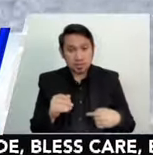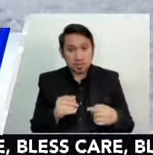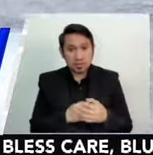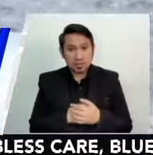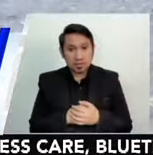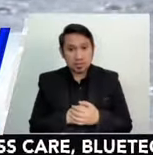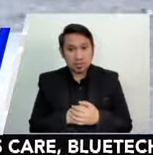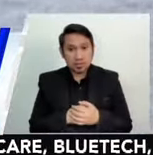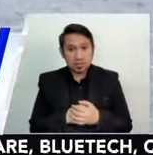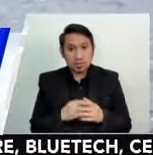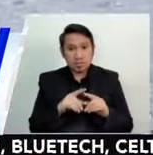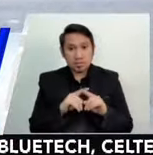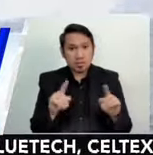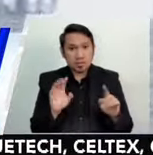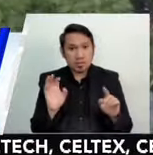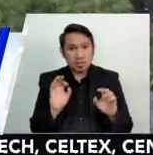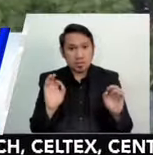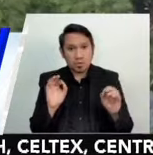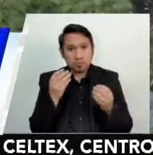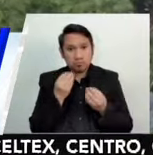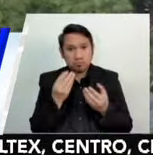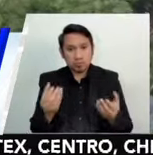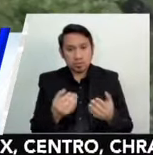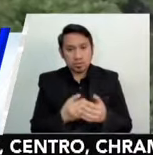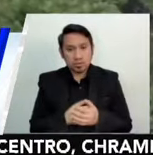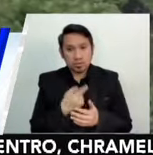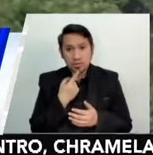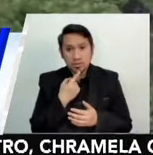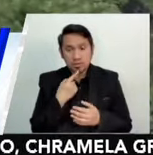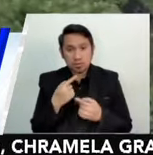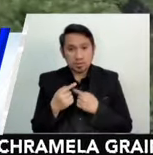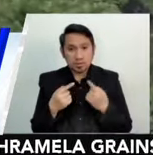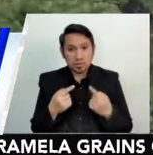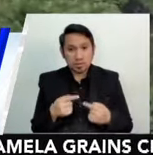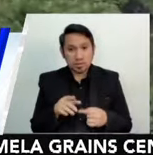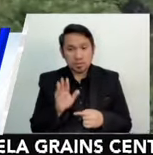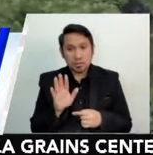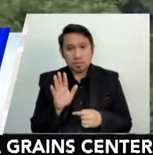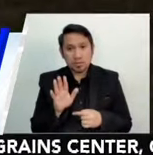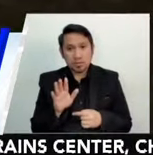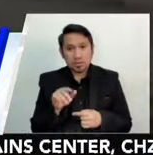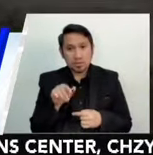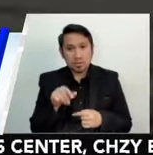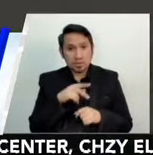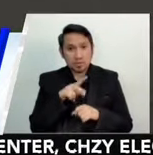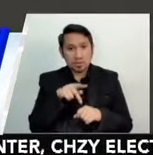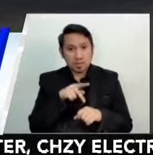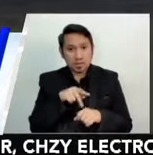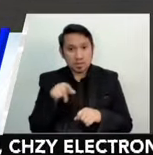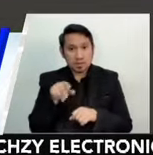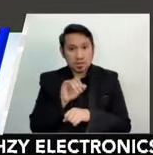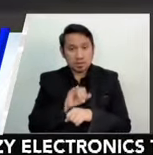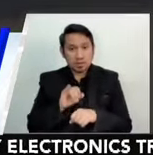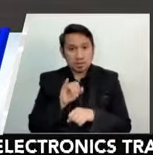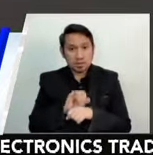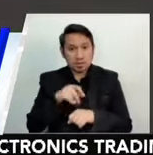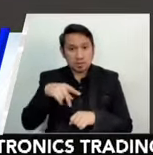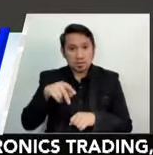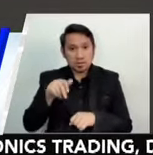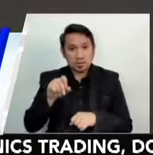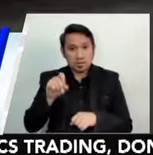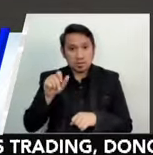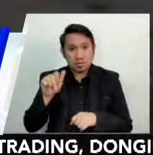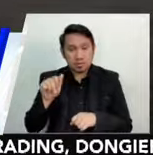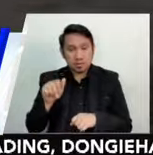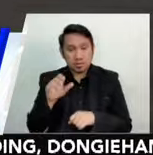walang ibang ibinigay na detalye. Giit ng China, illegal na inuokupa ng Pilipinas ang Pag-asa Island dahil sila raw ang